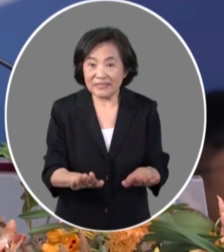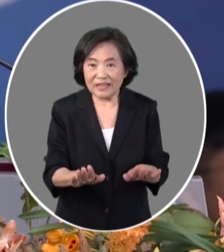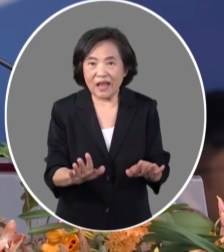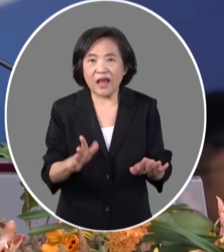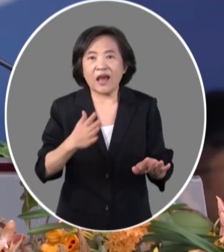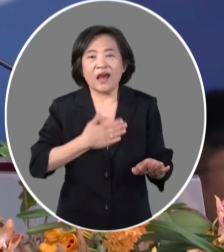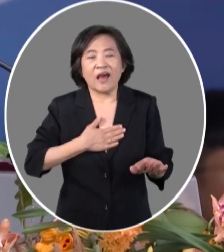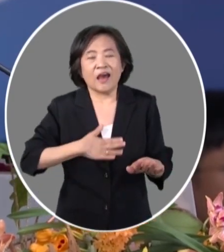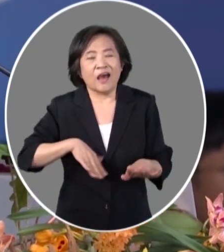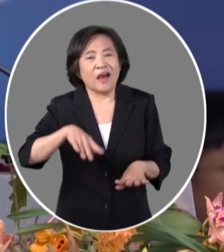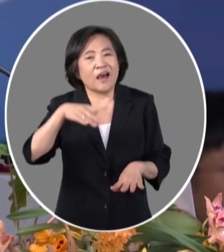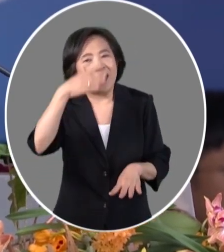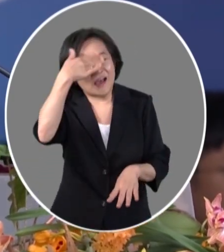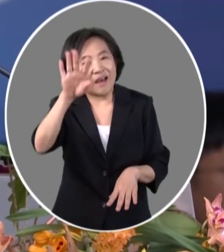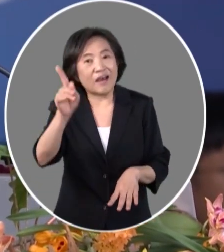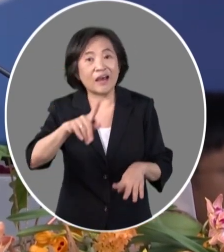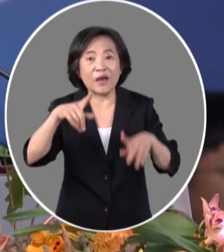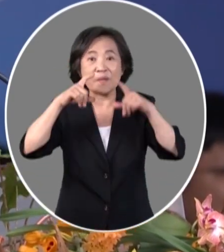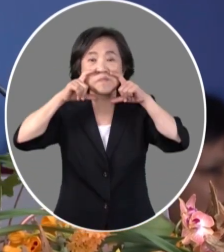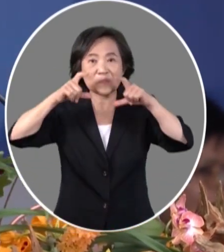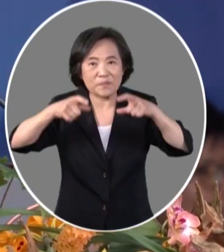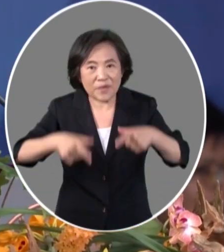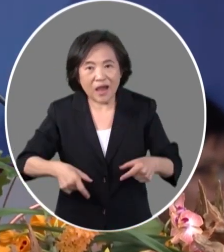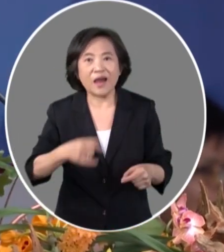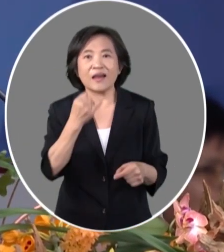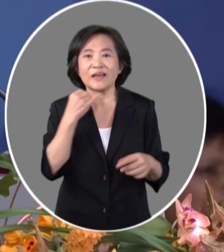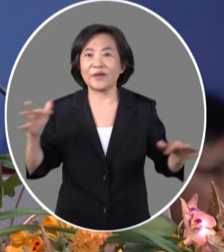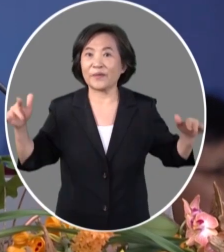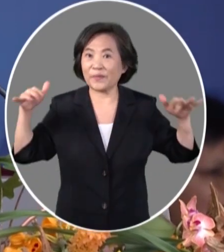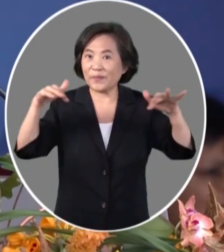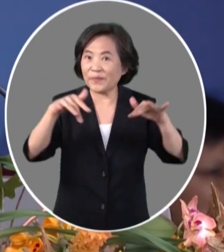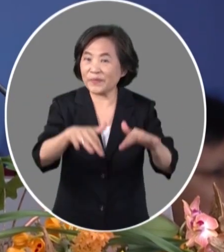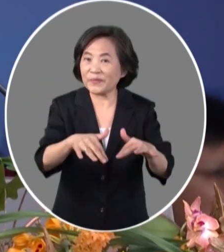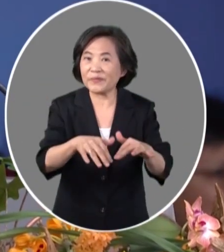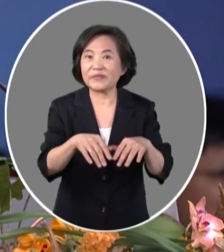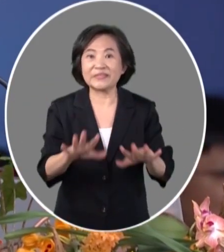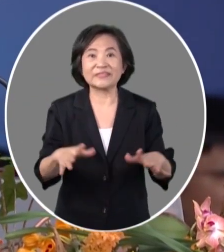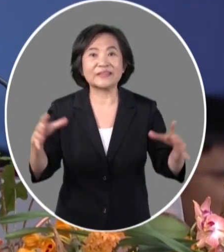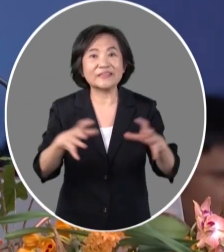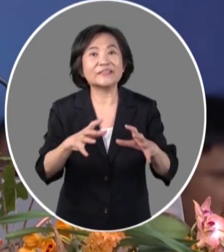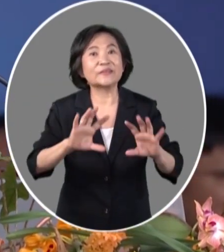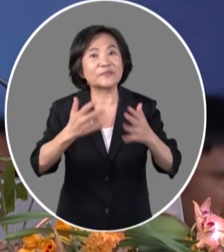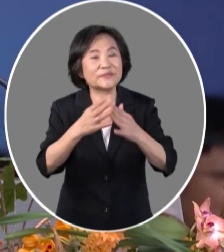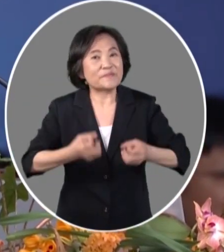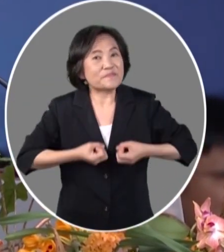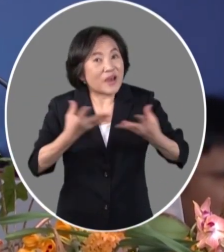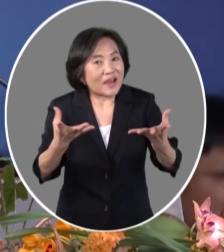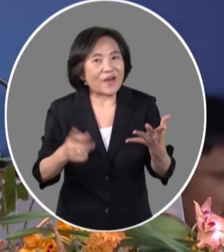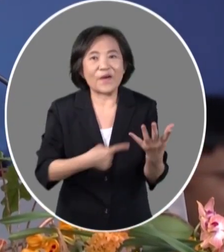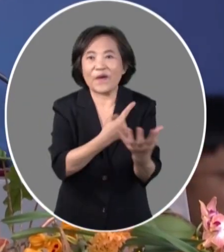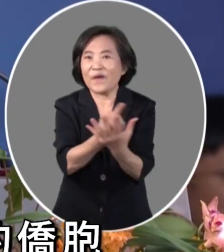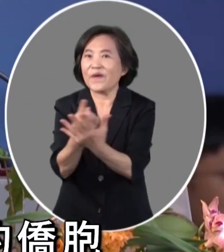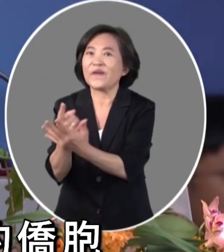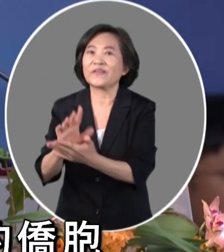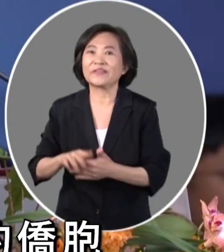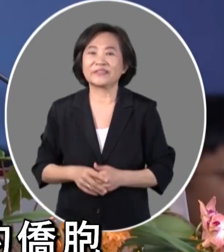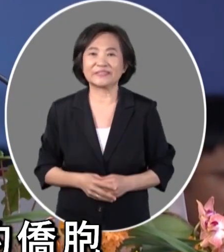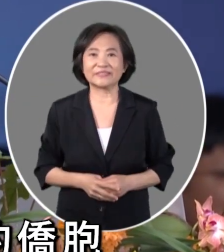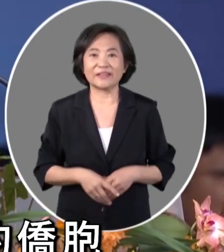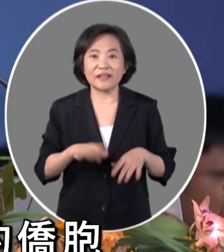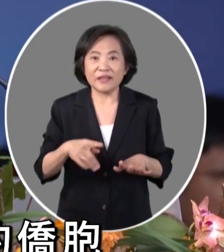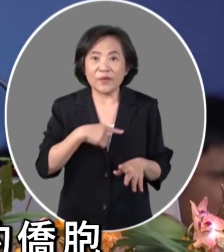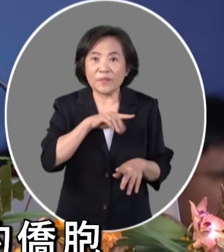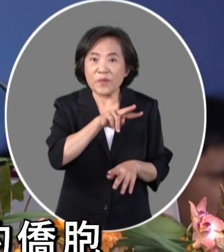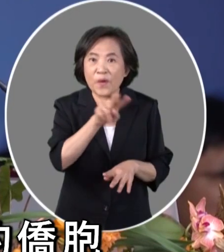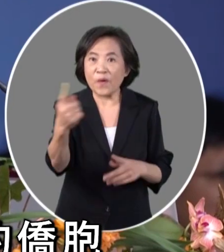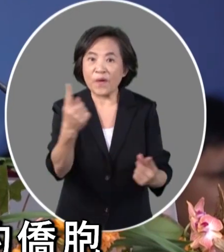于脱下口罩，齐聚在此，共度我们国家的庆典。现场有许多